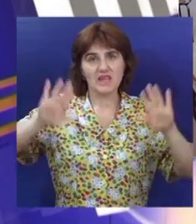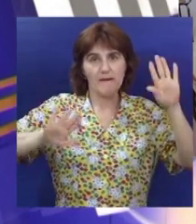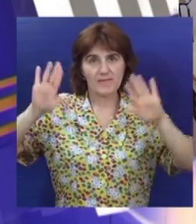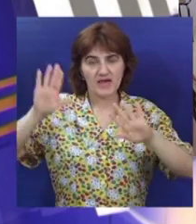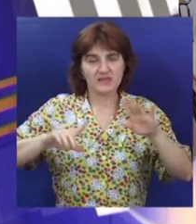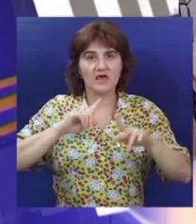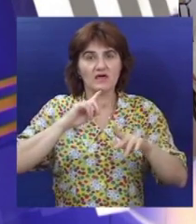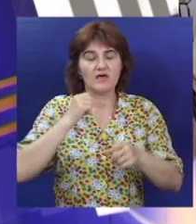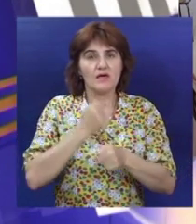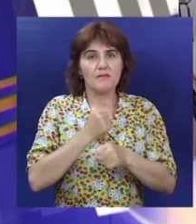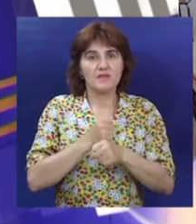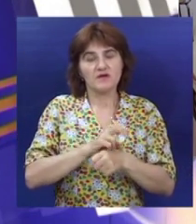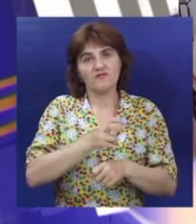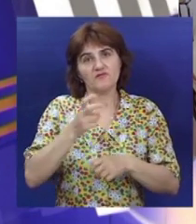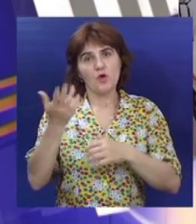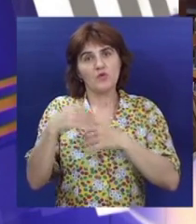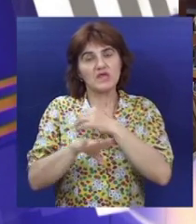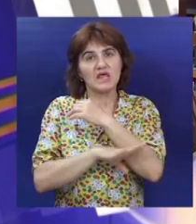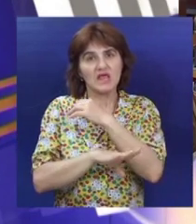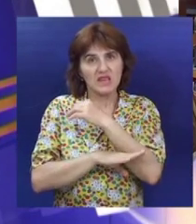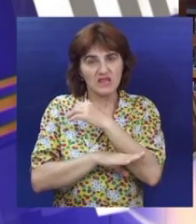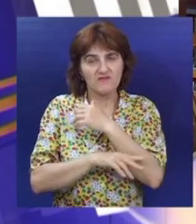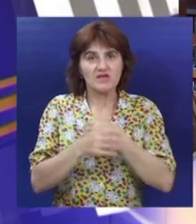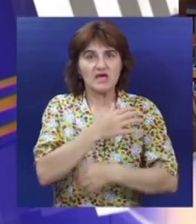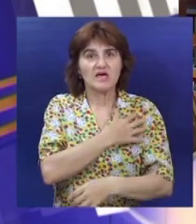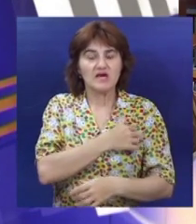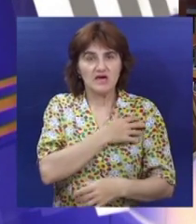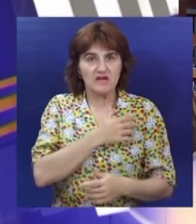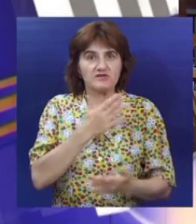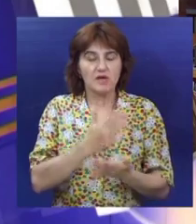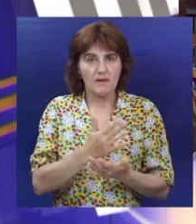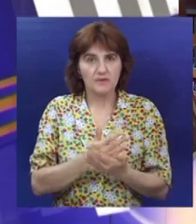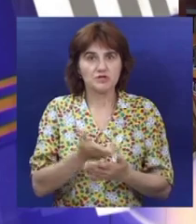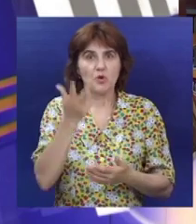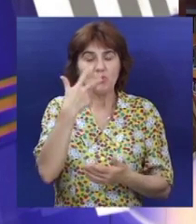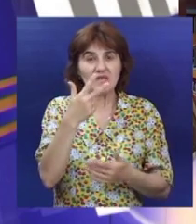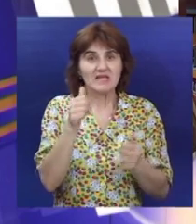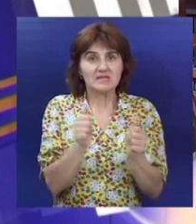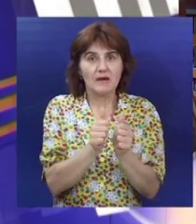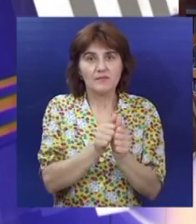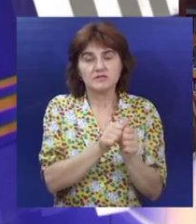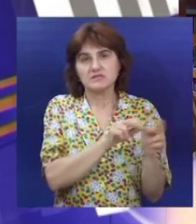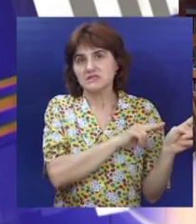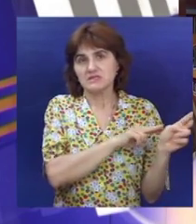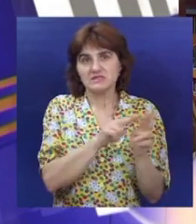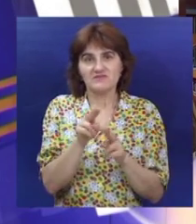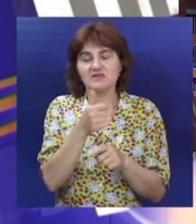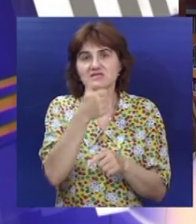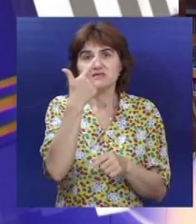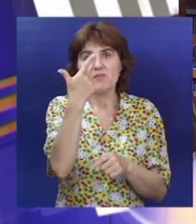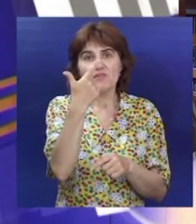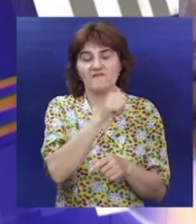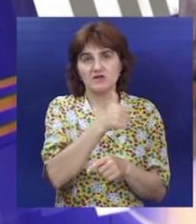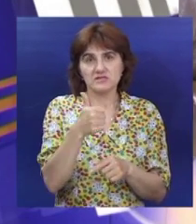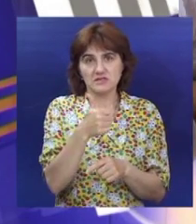tapetar, dekorater i proizvođač finalnih proizvoda od drveta, oba na hrvatskom jeziku, od 30 mogućih mesta popunjeno je